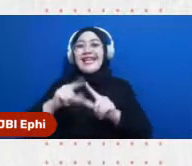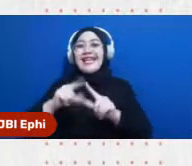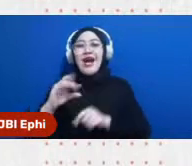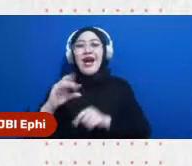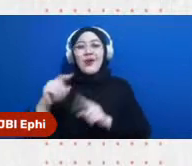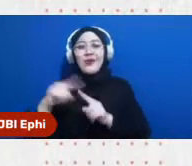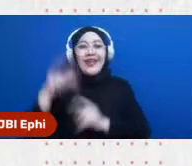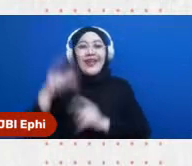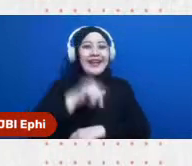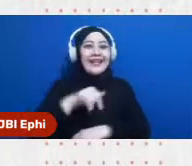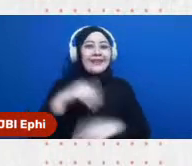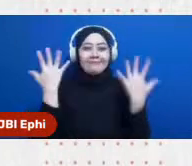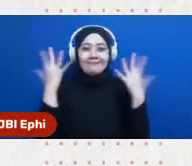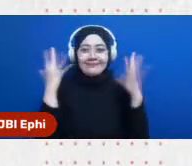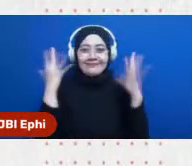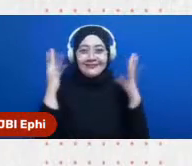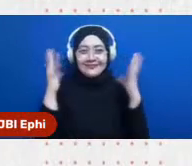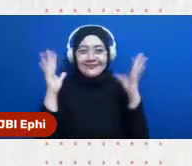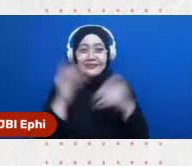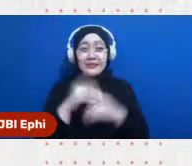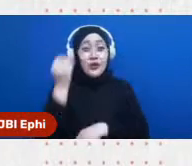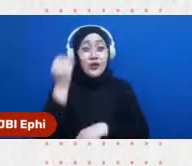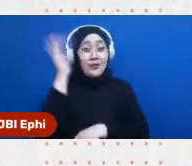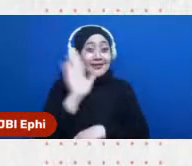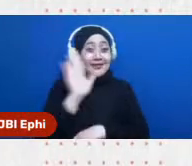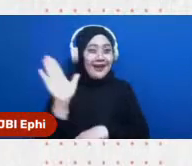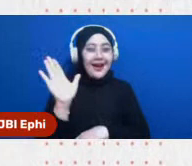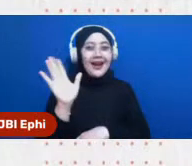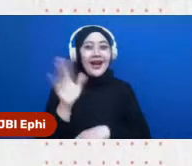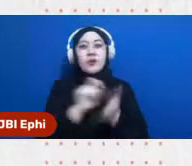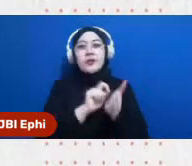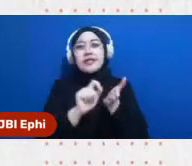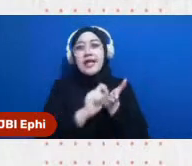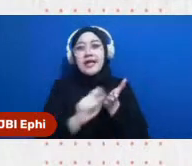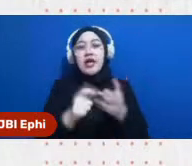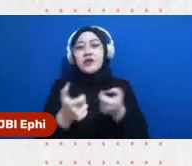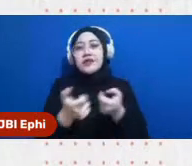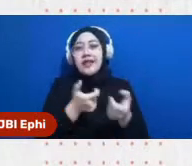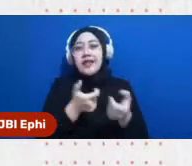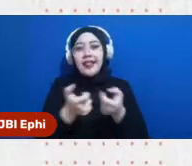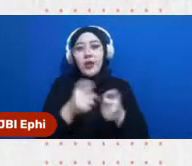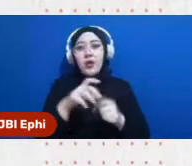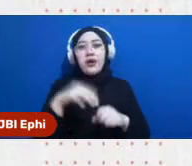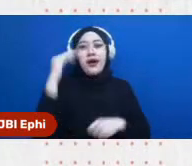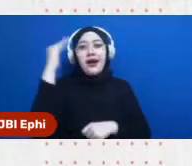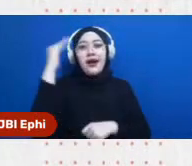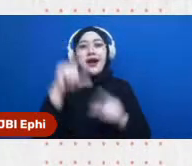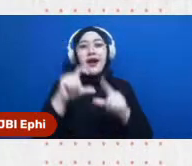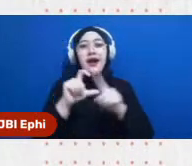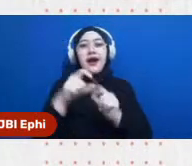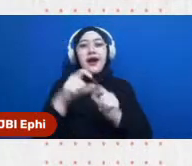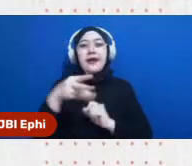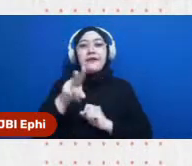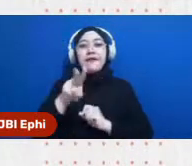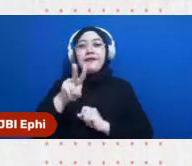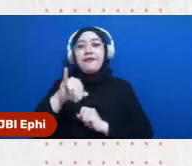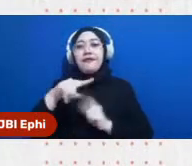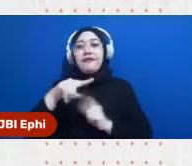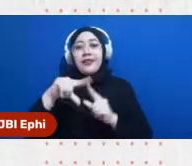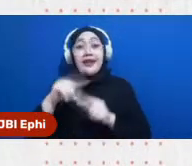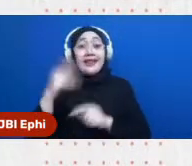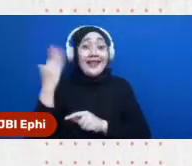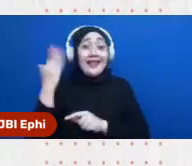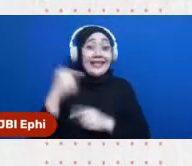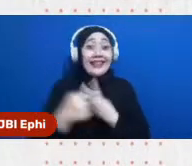Selamat, yeay. Jangan lupa di chat Kak Devitanya ya untuk bisa klaim hadiahnya. Dan untuk 3 orang pemenang tadi yang tadi ada di